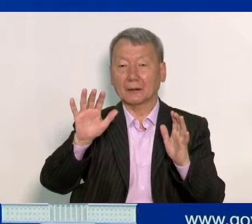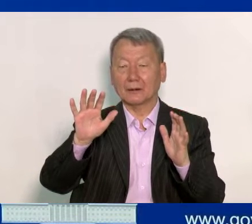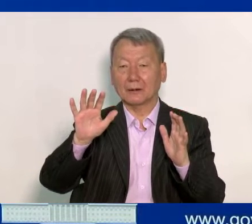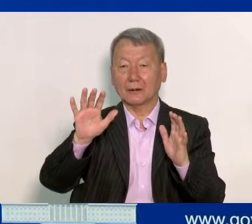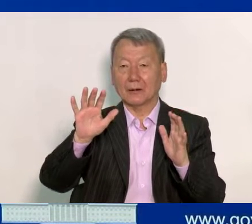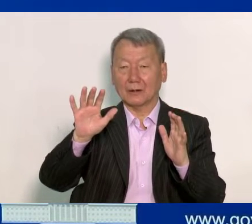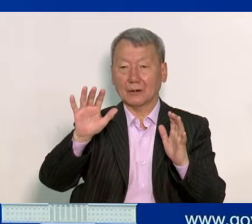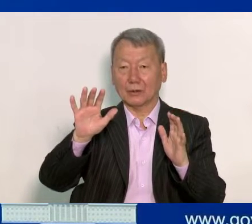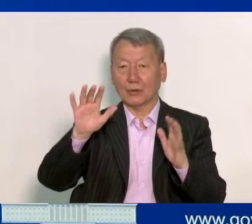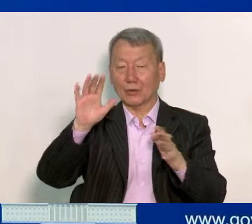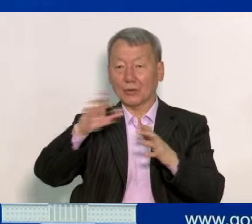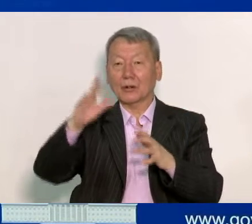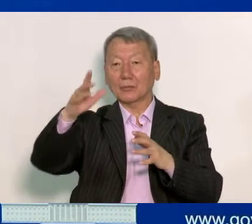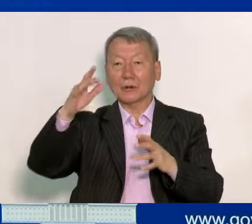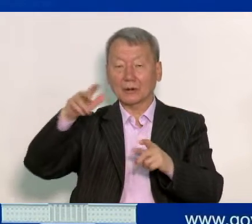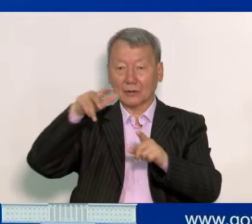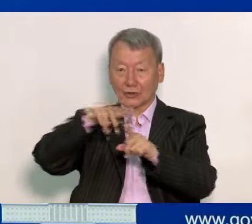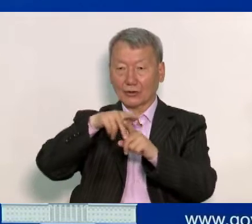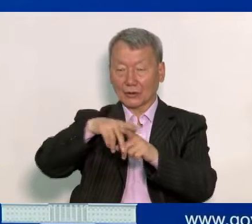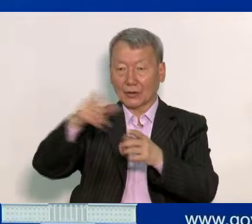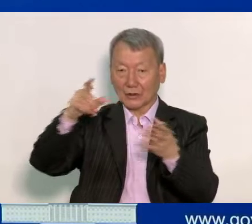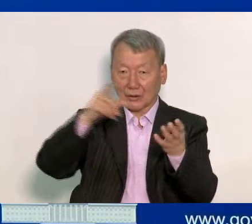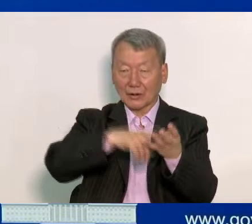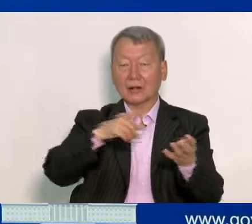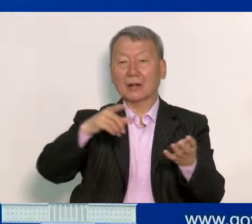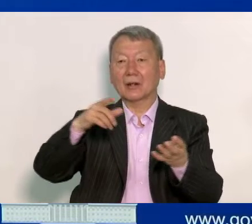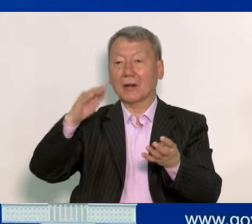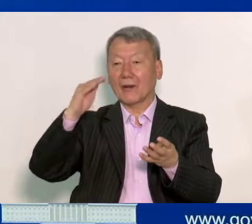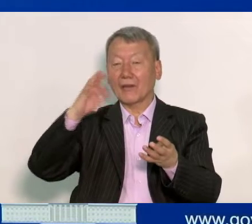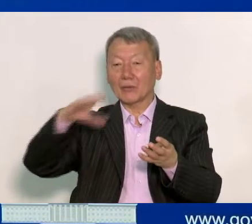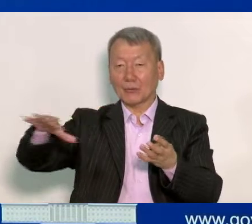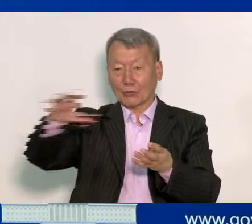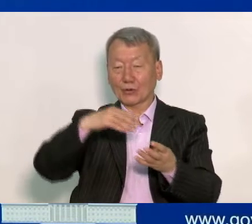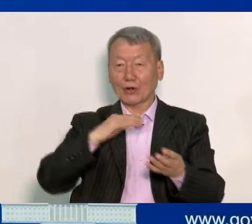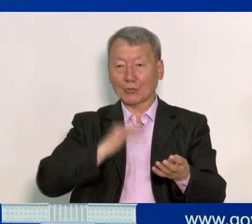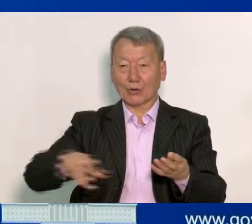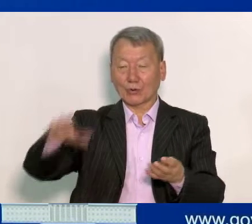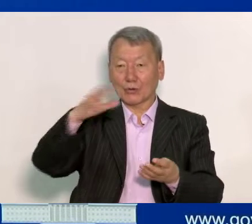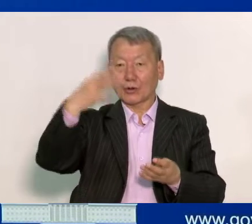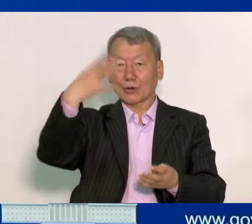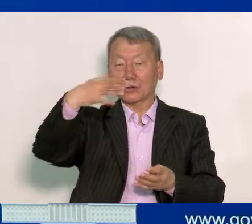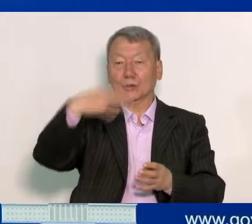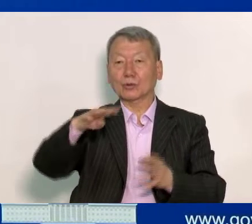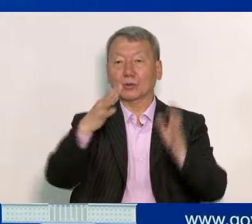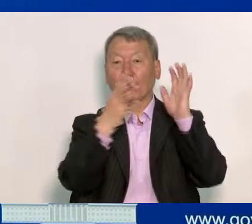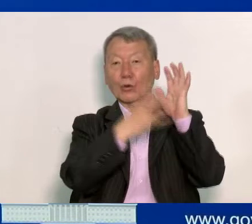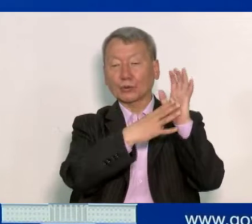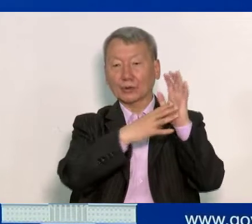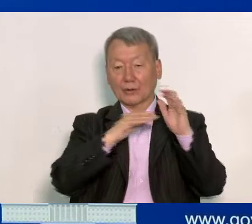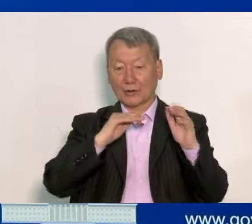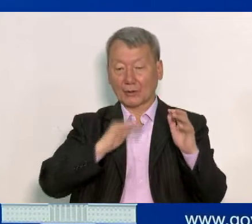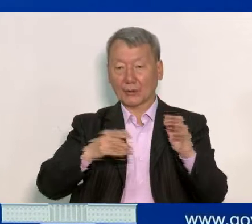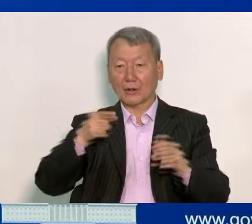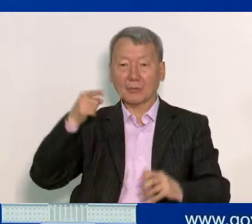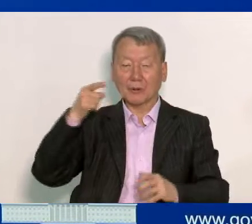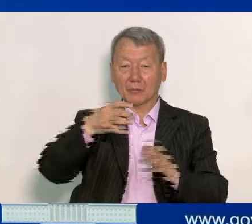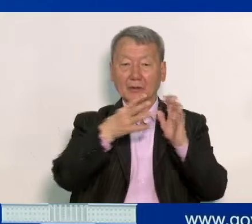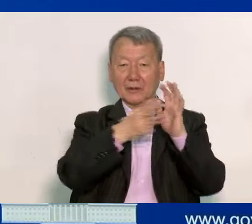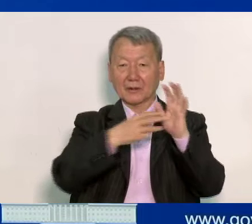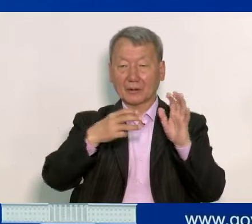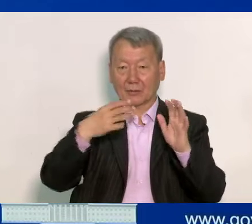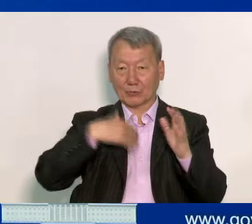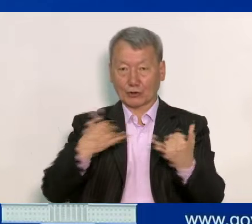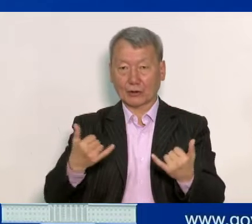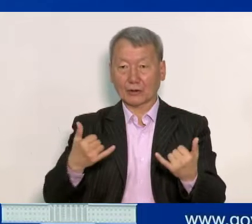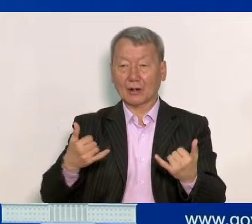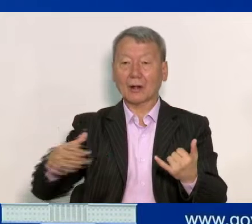асыл тукум жылкы чарбалары, фермалары бар экен. Ошонун 49 фермасында 1380 башты биз